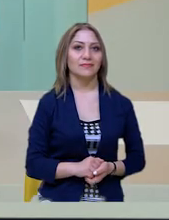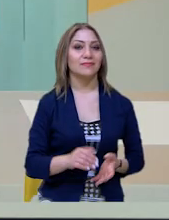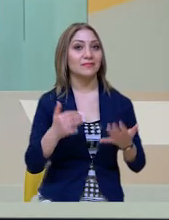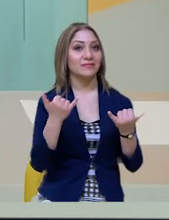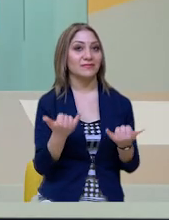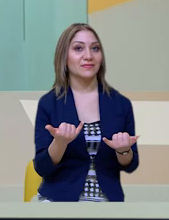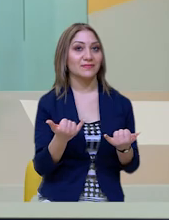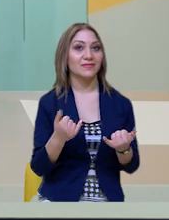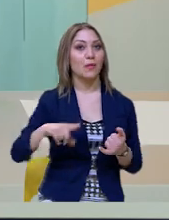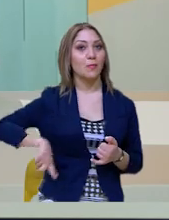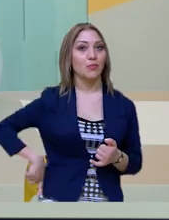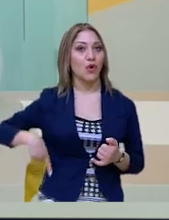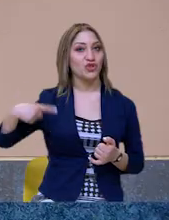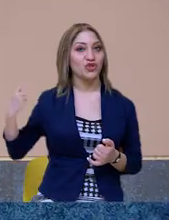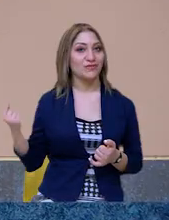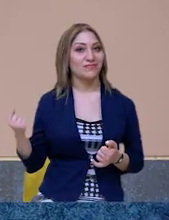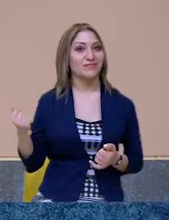Հիմա պոչը,